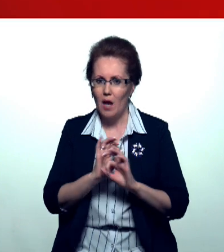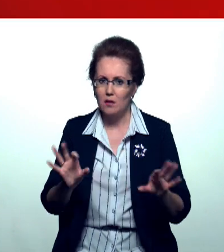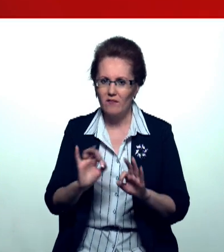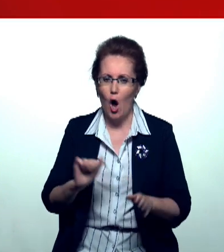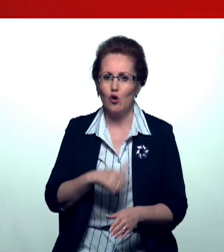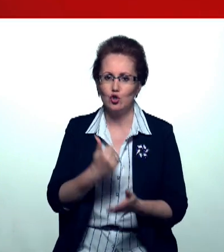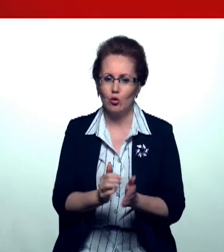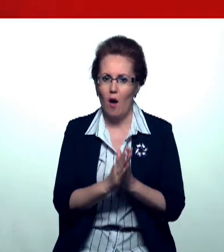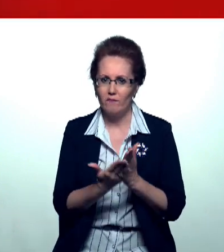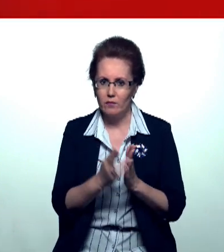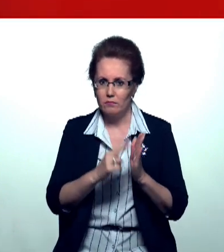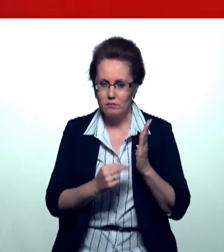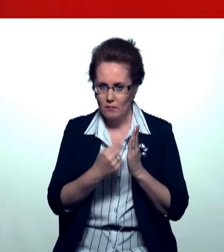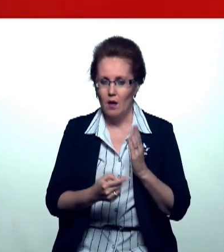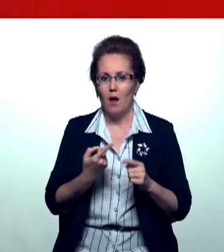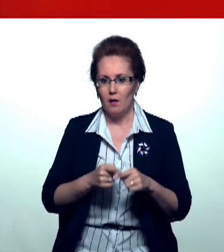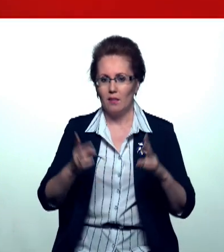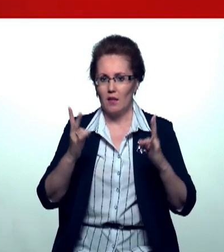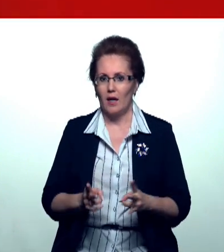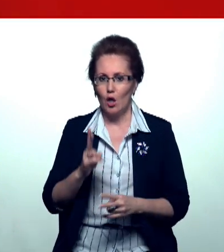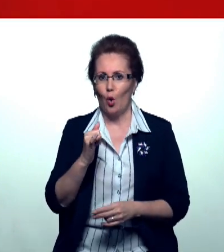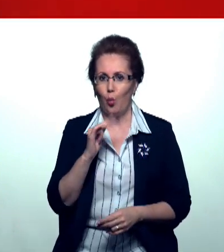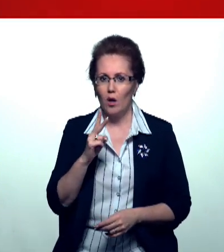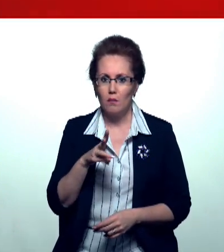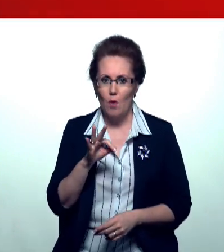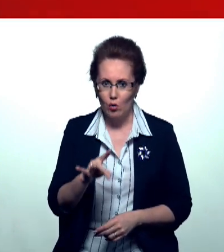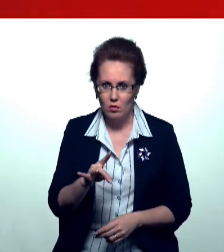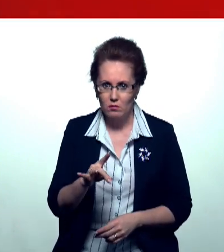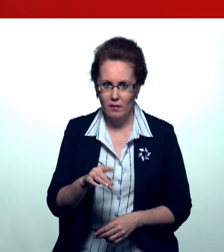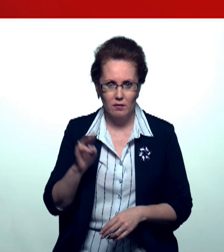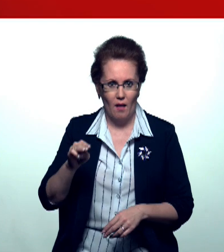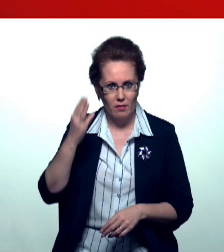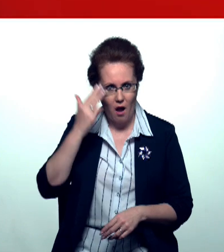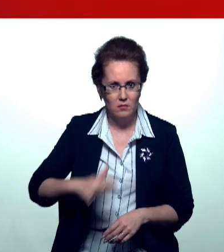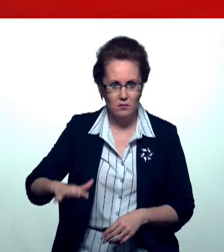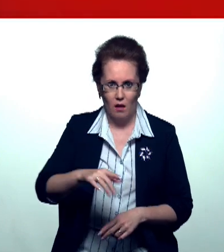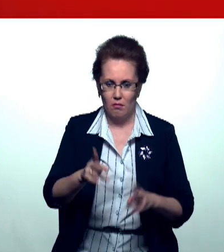к трагедии в городе Кукмар Татарстана. Сейчас я иду,